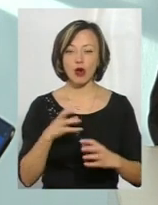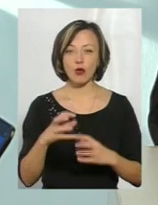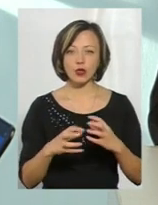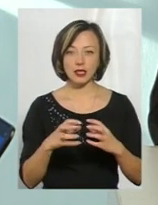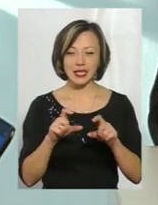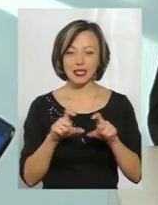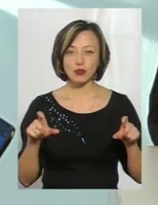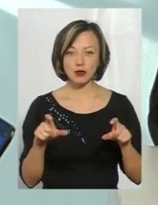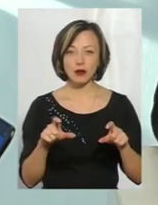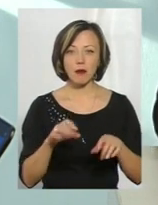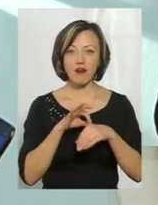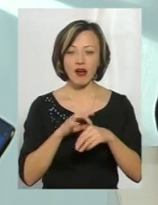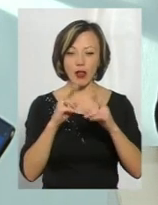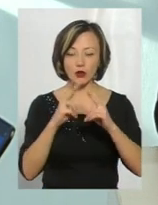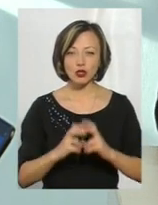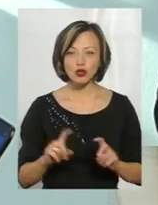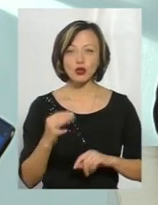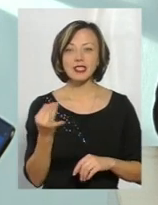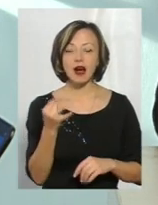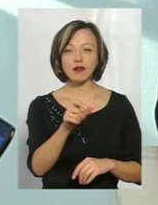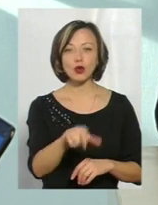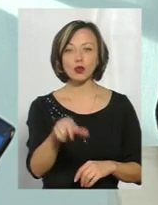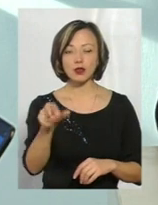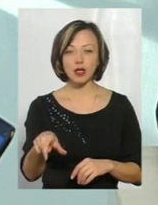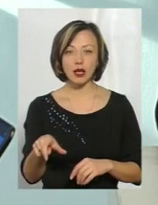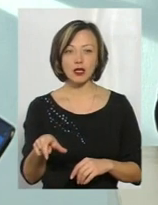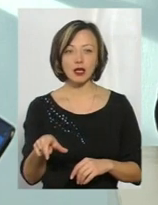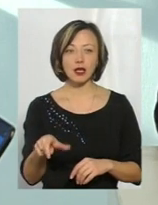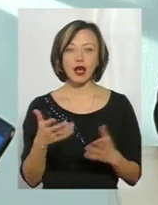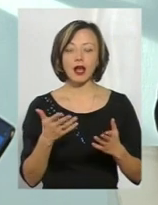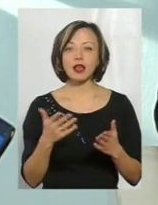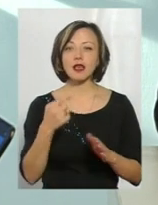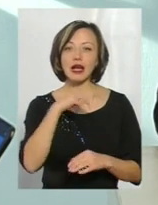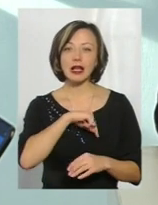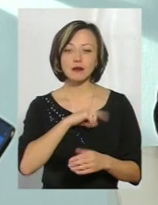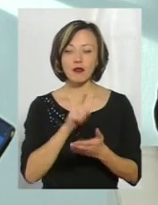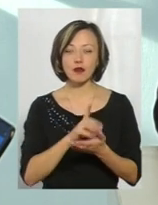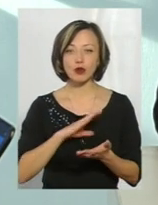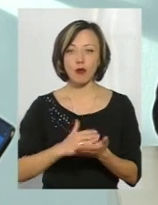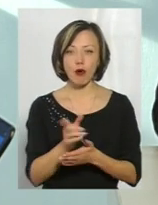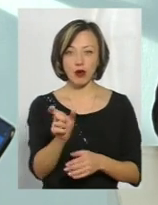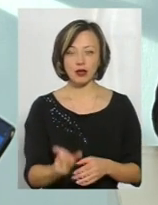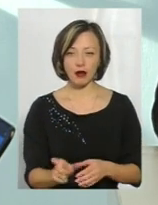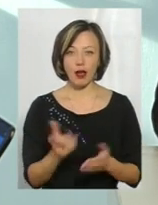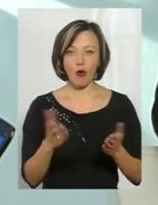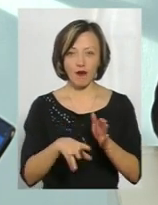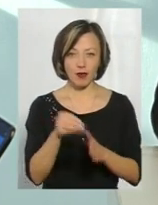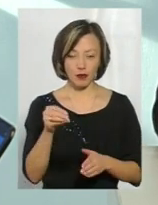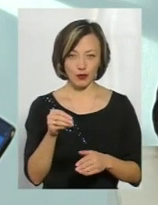одна з міжнародних інституцій провела дослідження, що саме цікавить мешканців, які риси повинні бути у політика, з якого вони